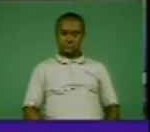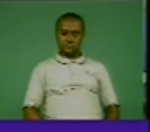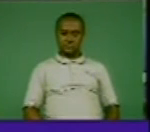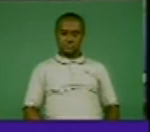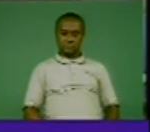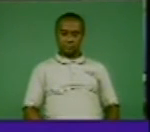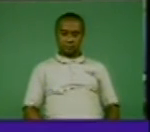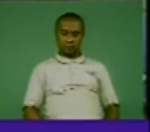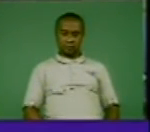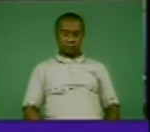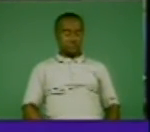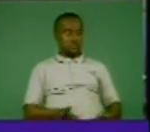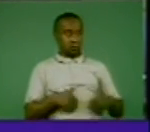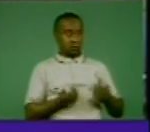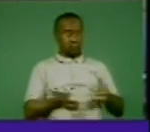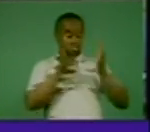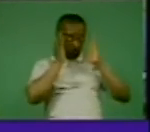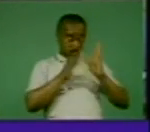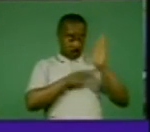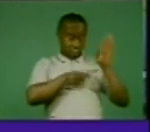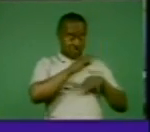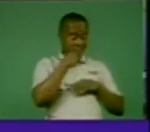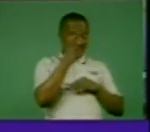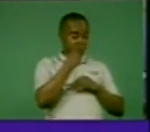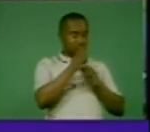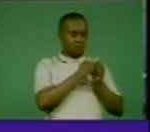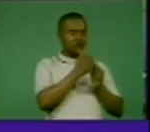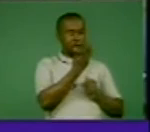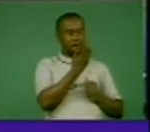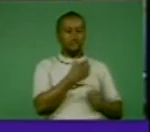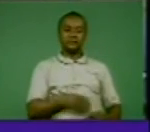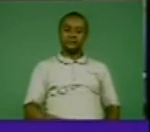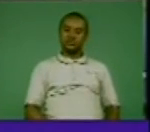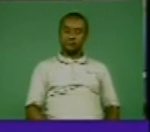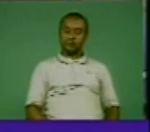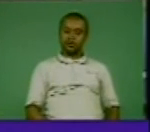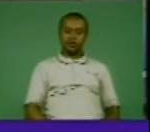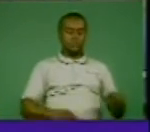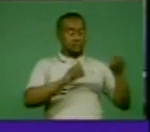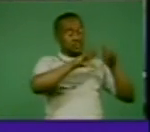Mheshimiwa Mwenyekiti, sura ya 15 ibara 222